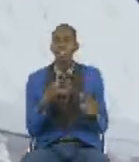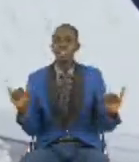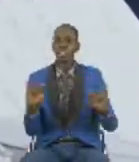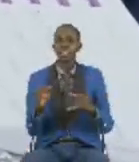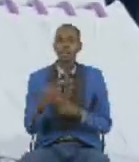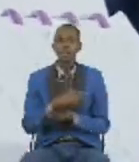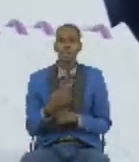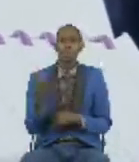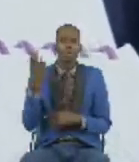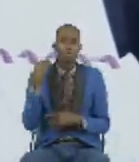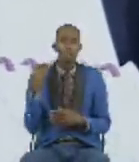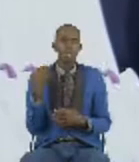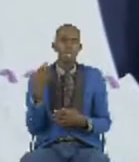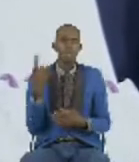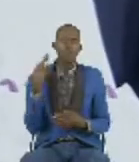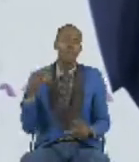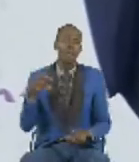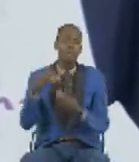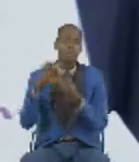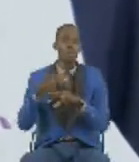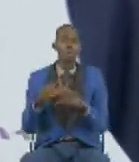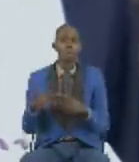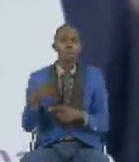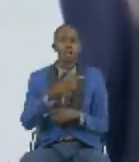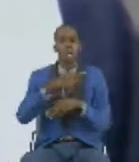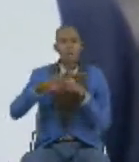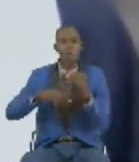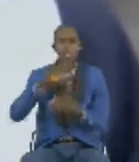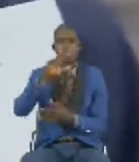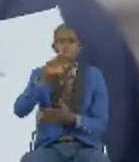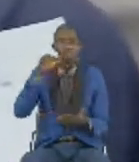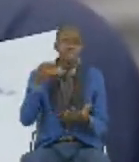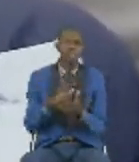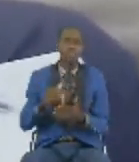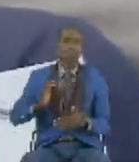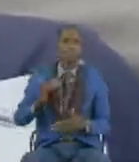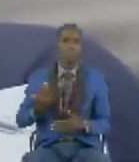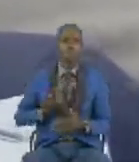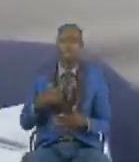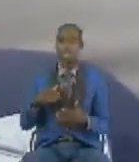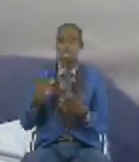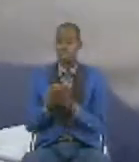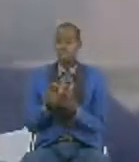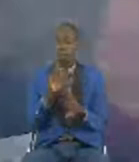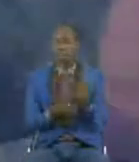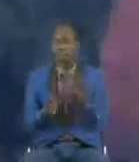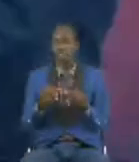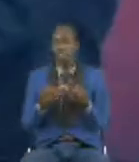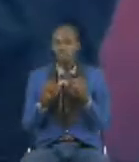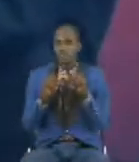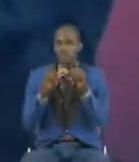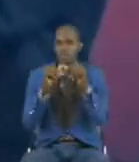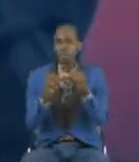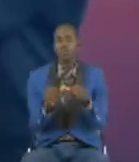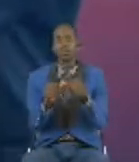Et en ce jour-là, le nombre des disciples augmenta d'environ 3000 âmes. Ils ont continué, ils ont persévéré. Ils